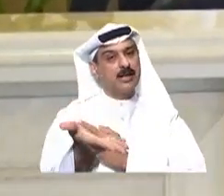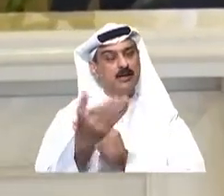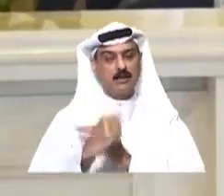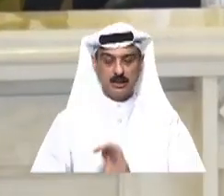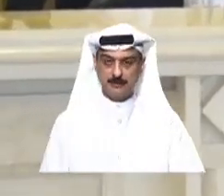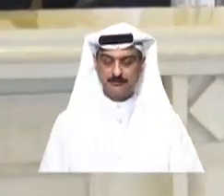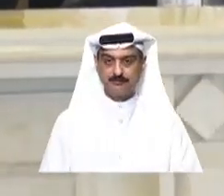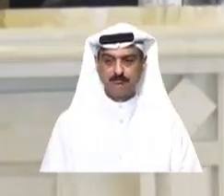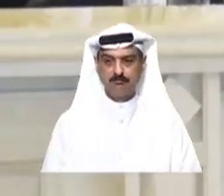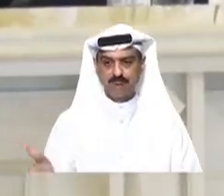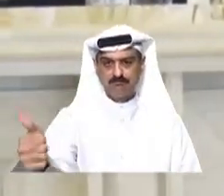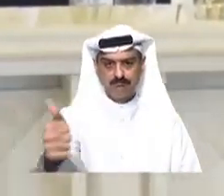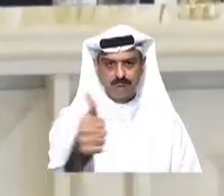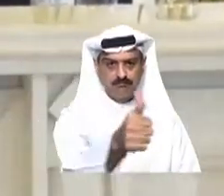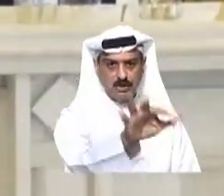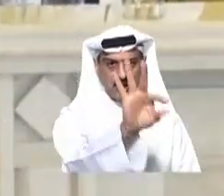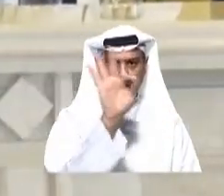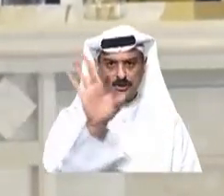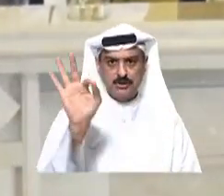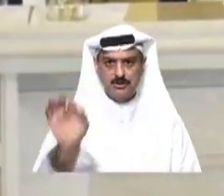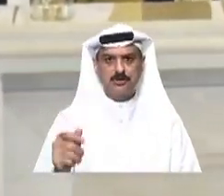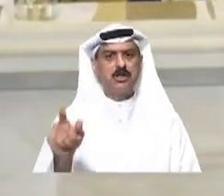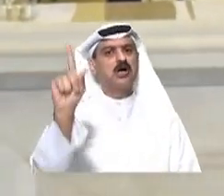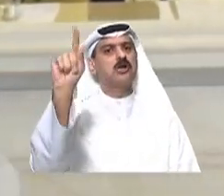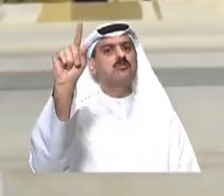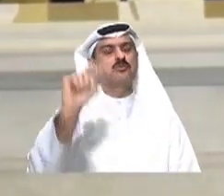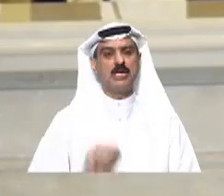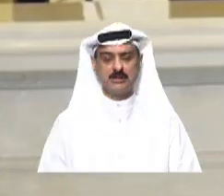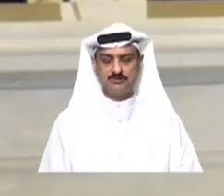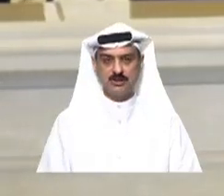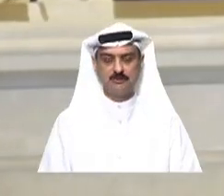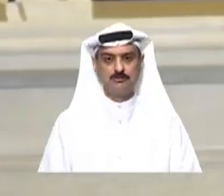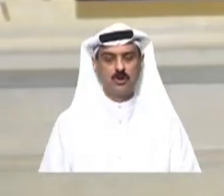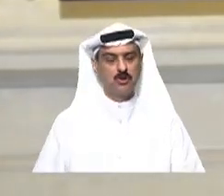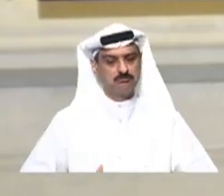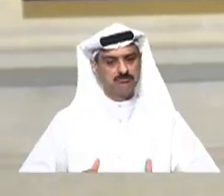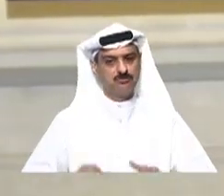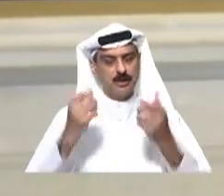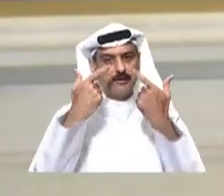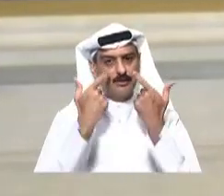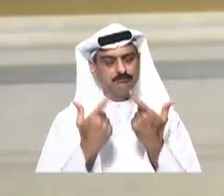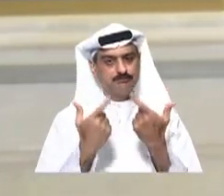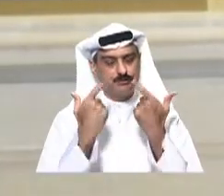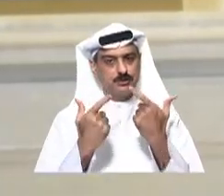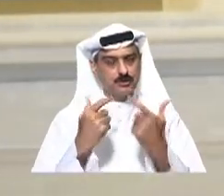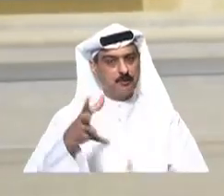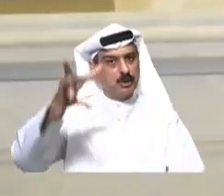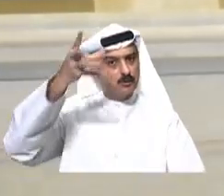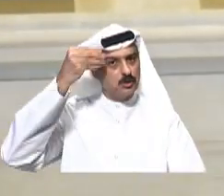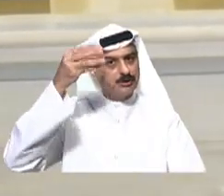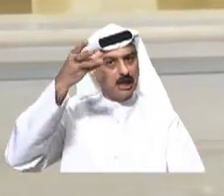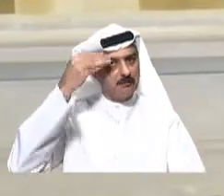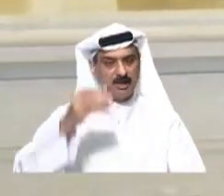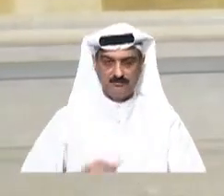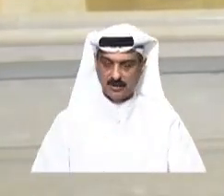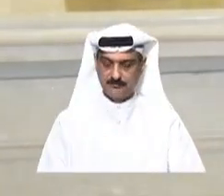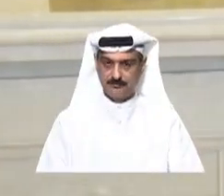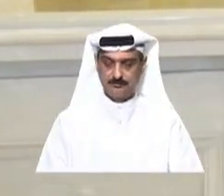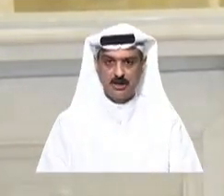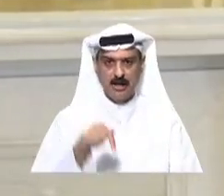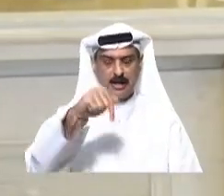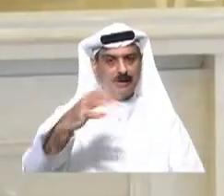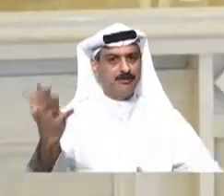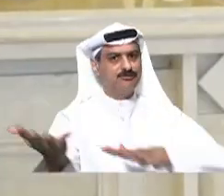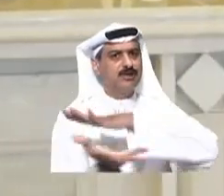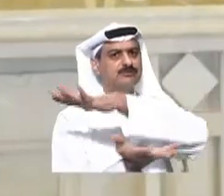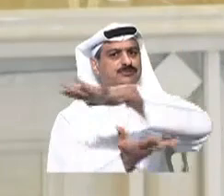واختيار الكفاءات وتفعيل المحاسبة وأخذ الحيطة والحذر والدروس والعبر من الأزمات والتحديات